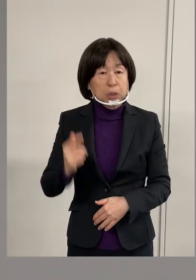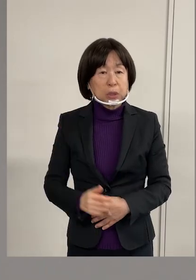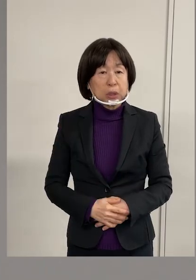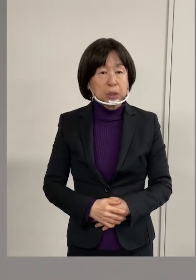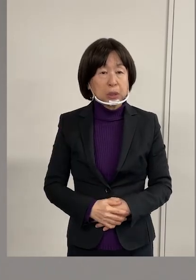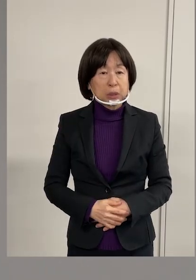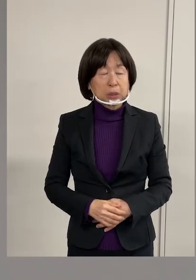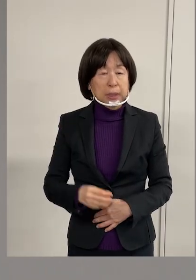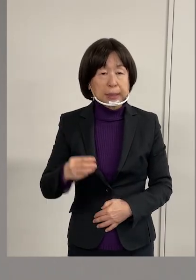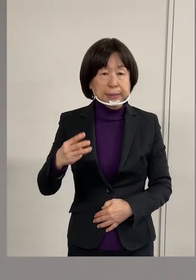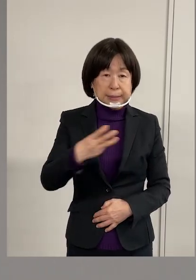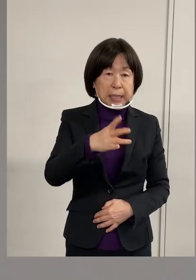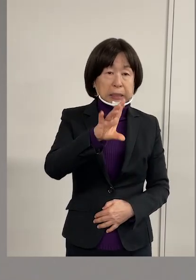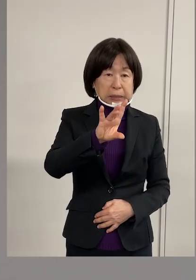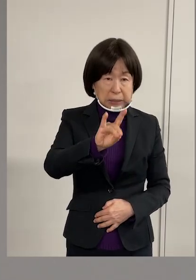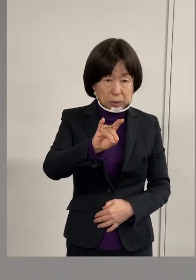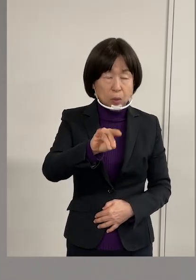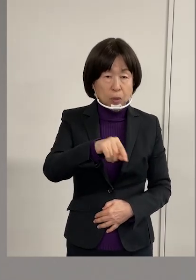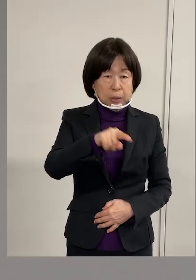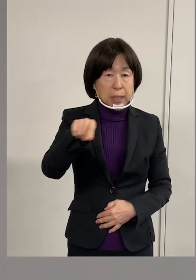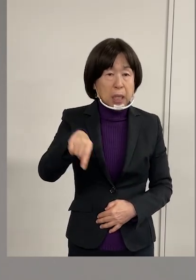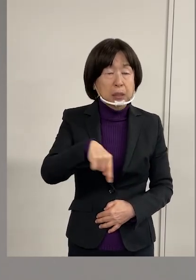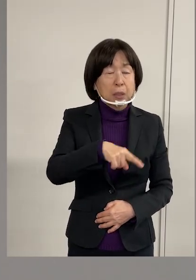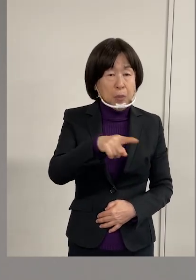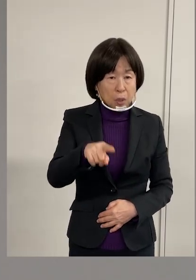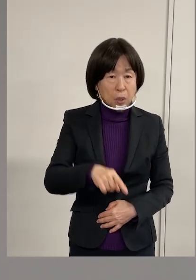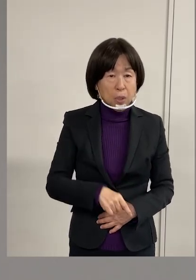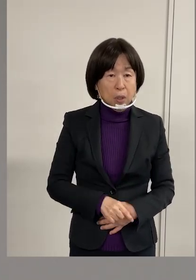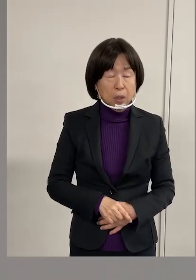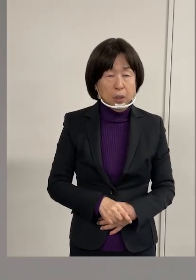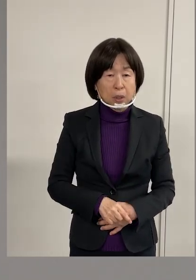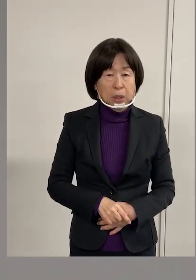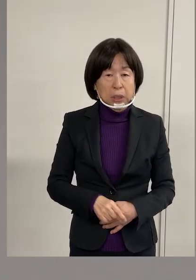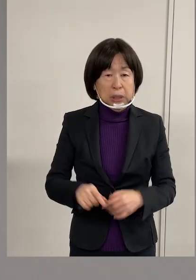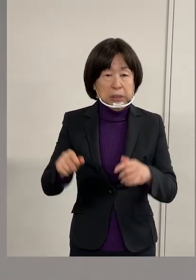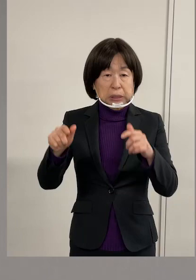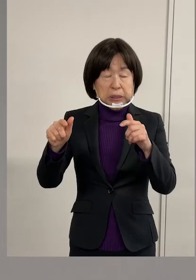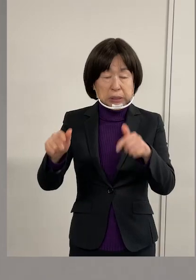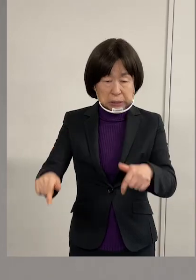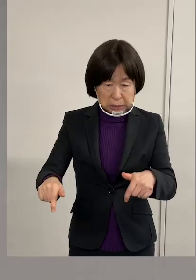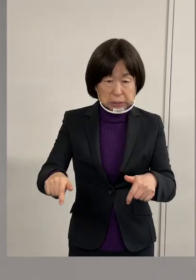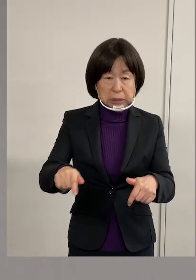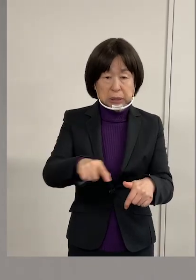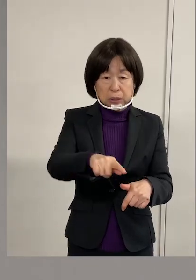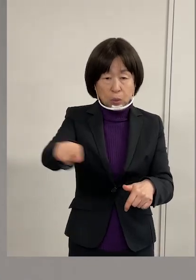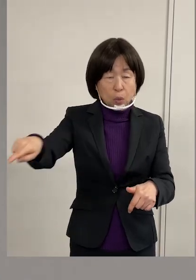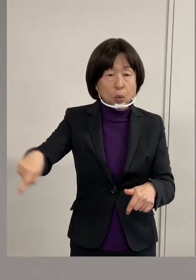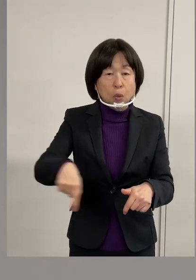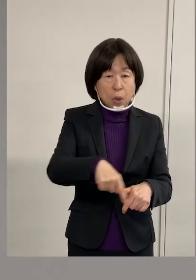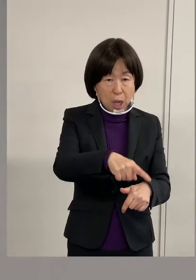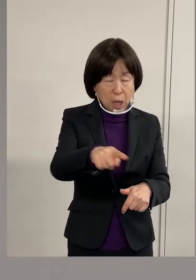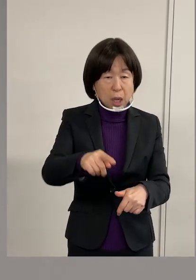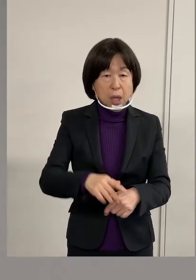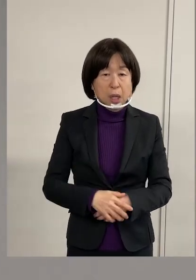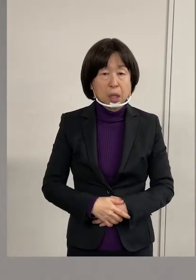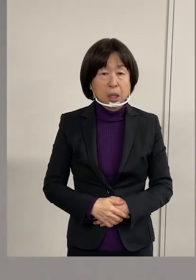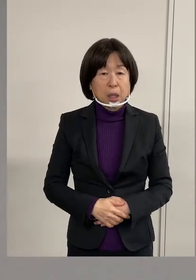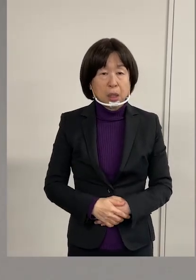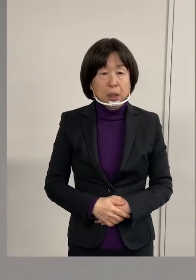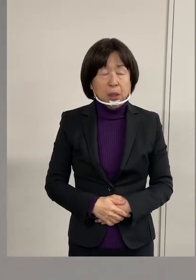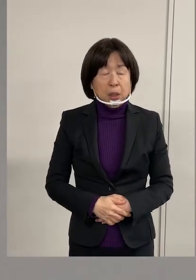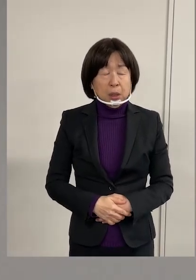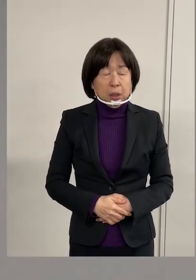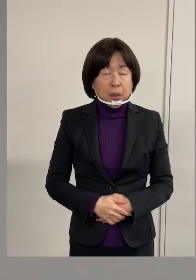第3期の中でもですね、西基地については、中心市街地の活性化に寄与するものっていうところ